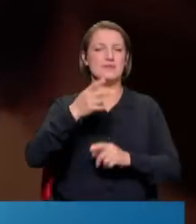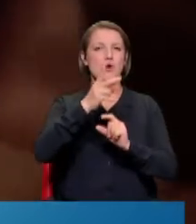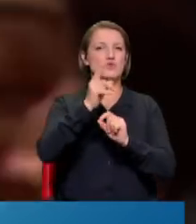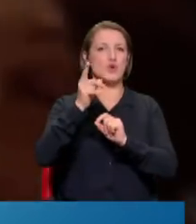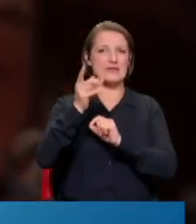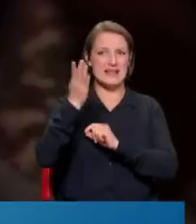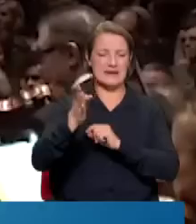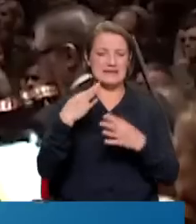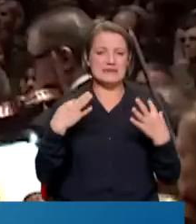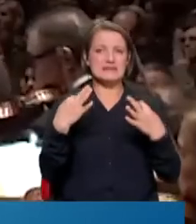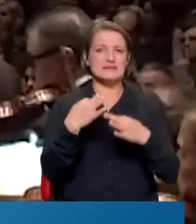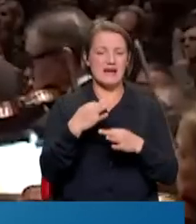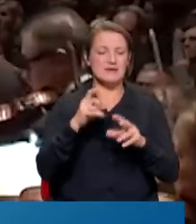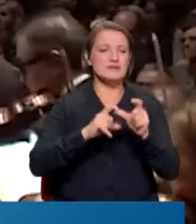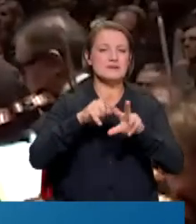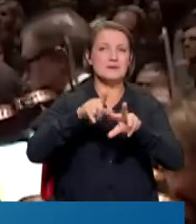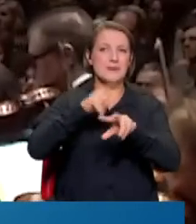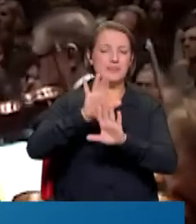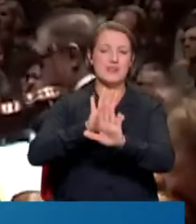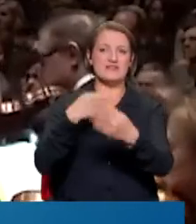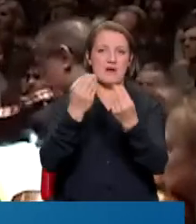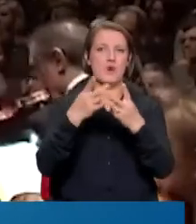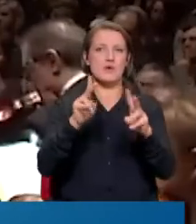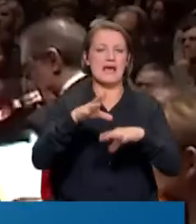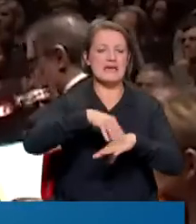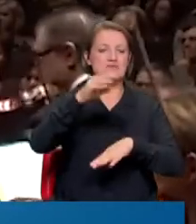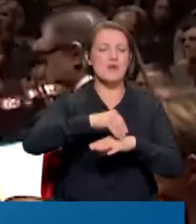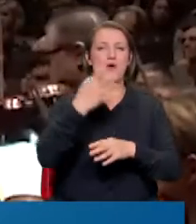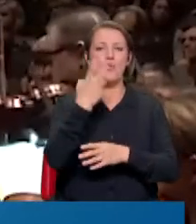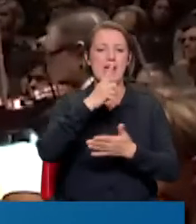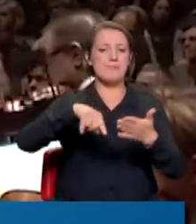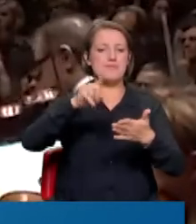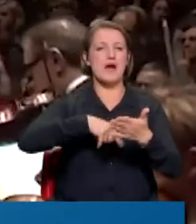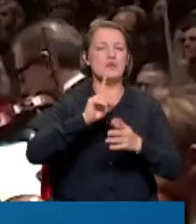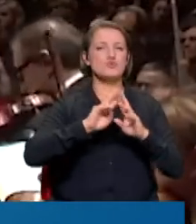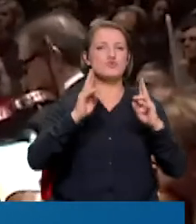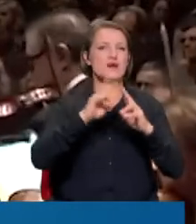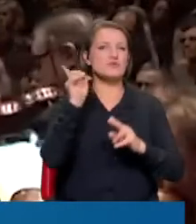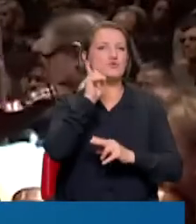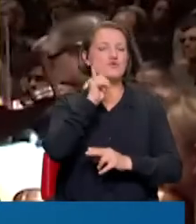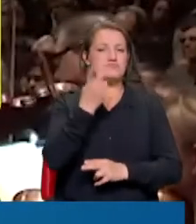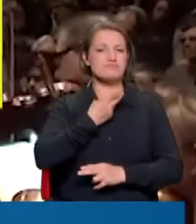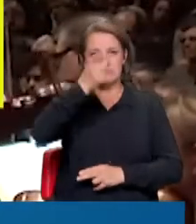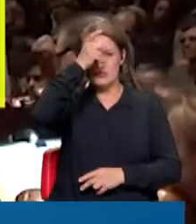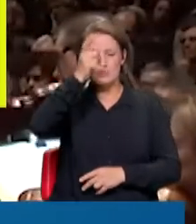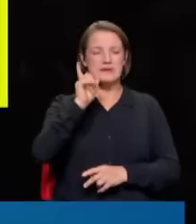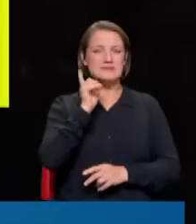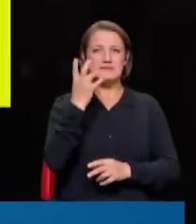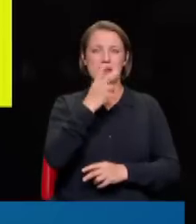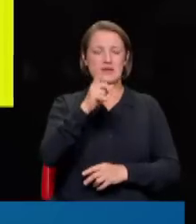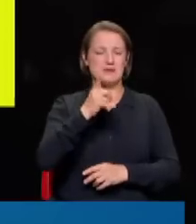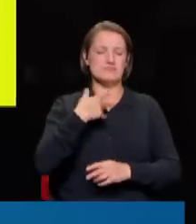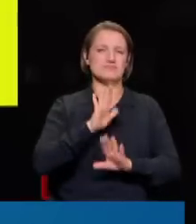Özel de Sayın yanında oldu açıkladı İsviçre'de konserleri iptal edilen dünyaca ünlü sanatçımız Fazıl say'a dayanışma